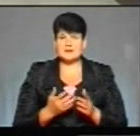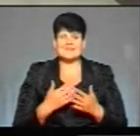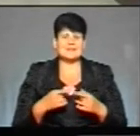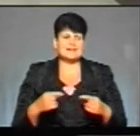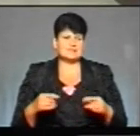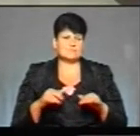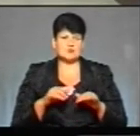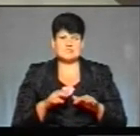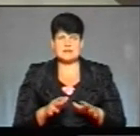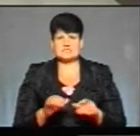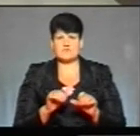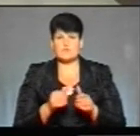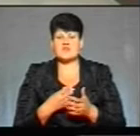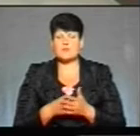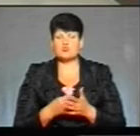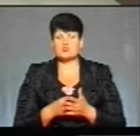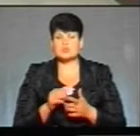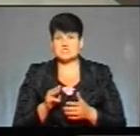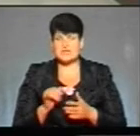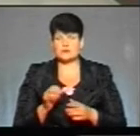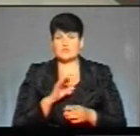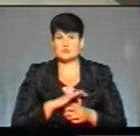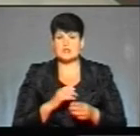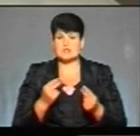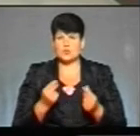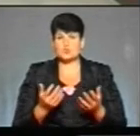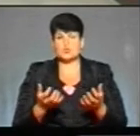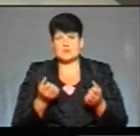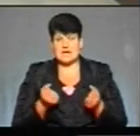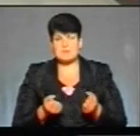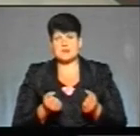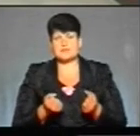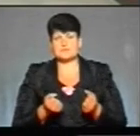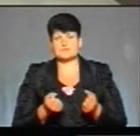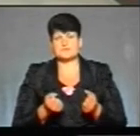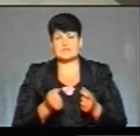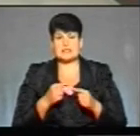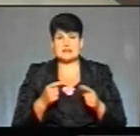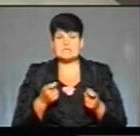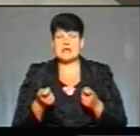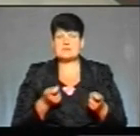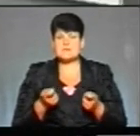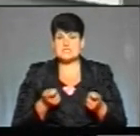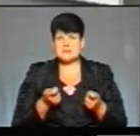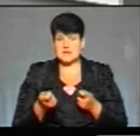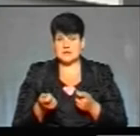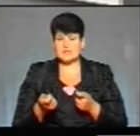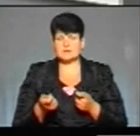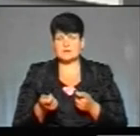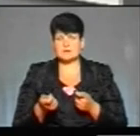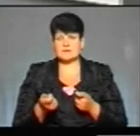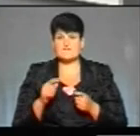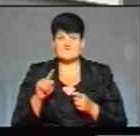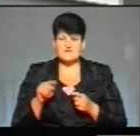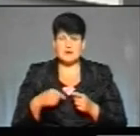процеси формування що бюджету, що використання коштів, що утримання, різні адміністративні